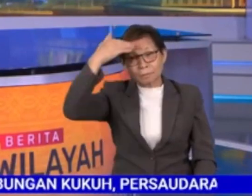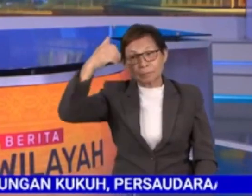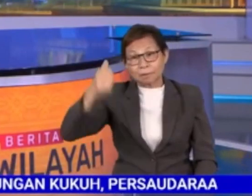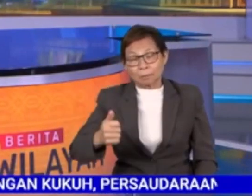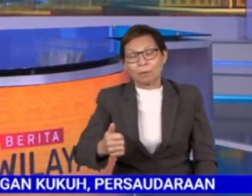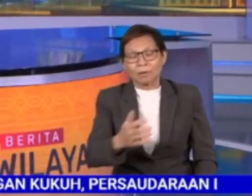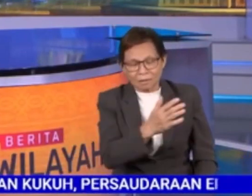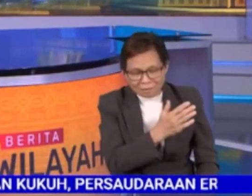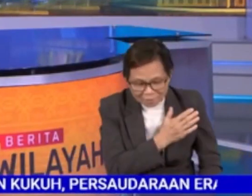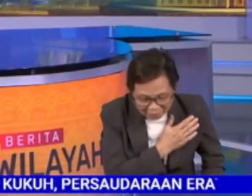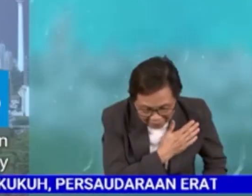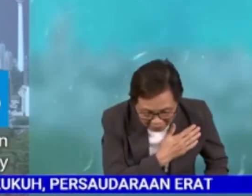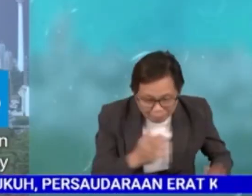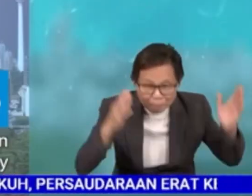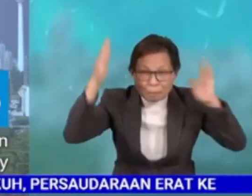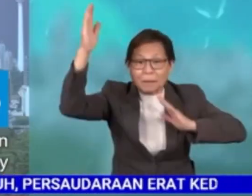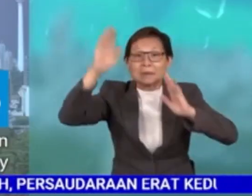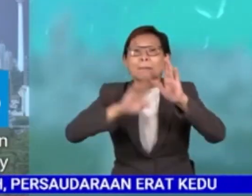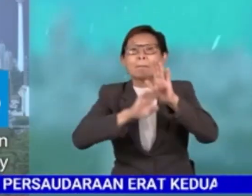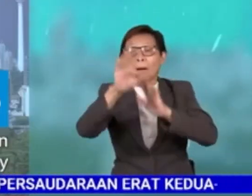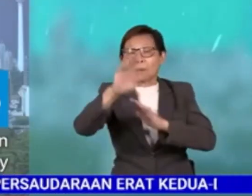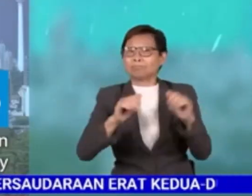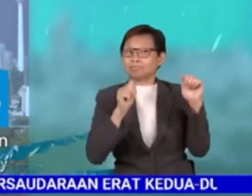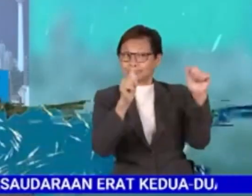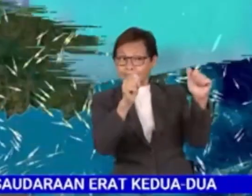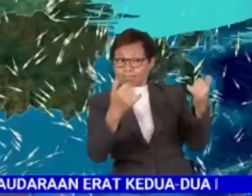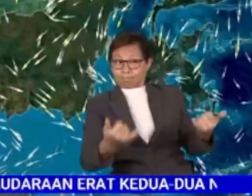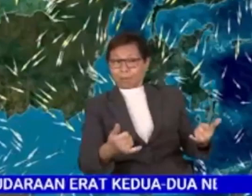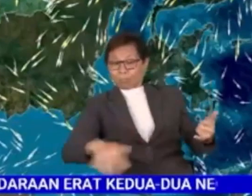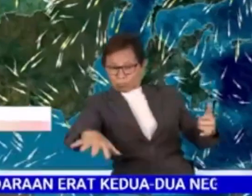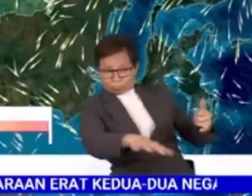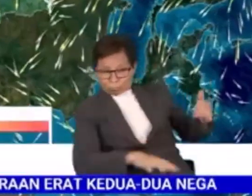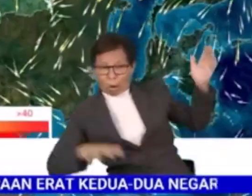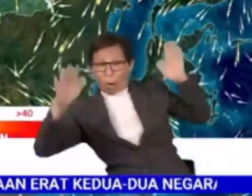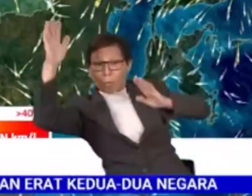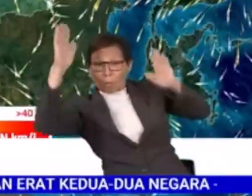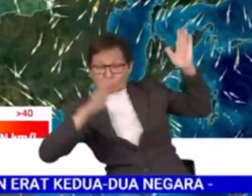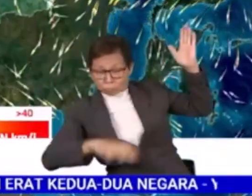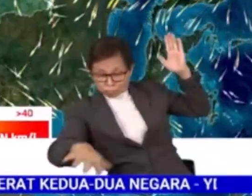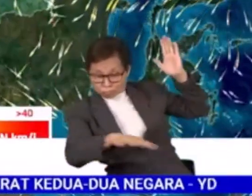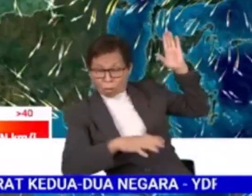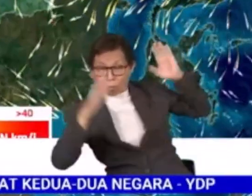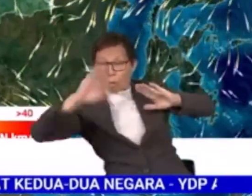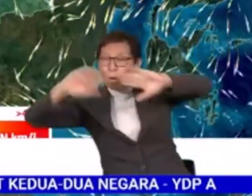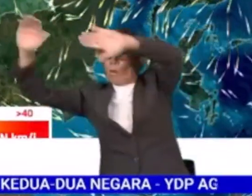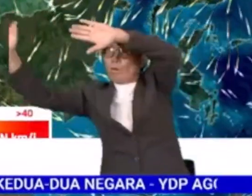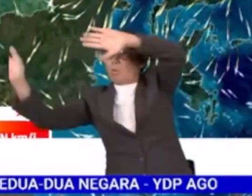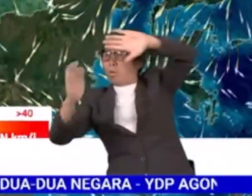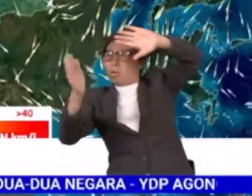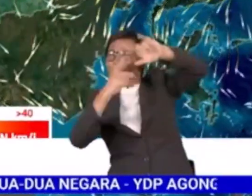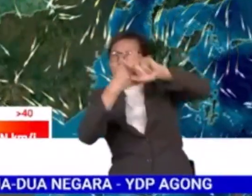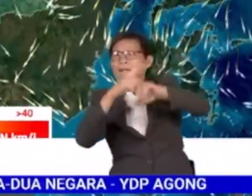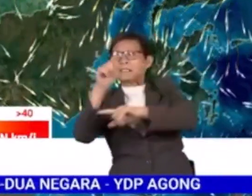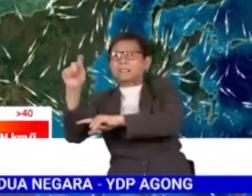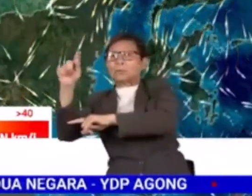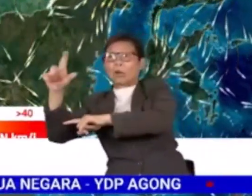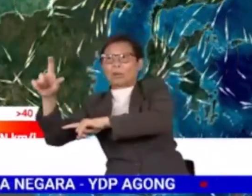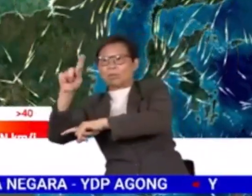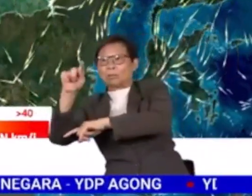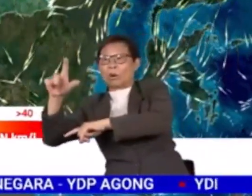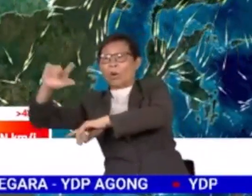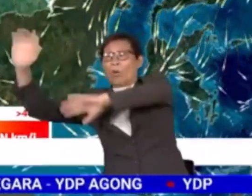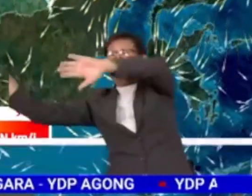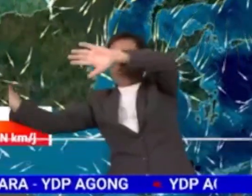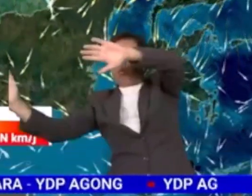Assalamualaikum dan salam Malaysia Madani. Baiklah, pada ketika ini, rantau negara masih lagi menerima pengaruh angin daripada arah timur laut